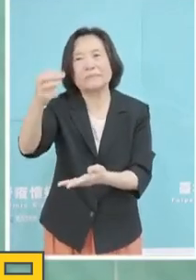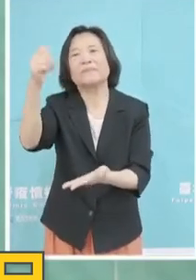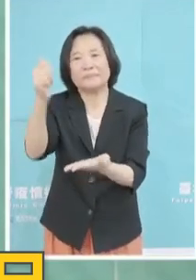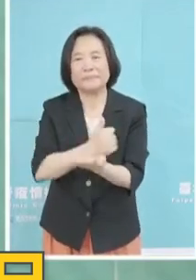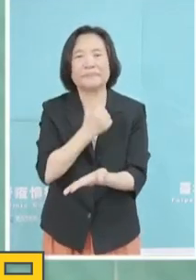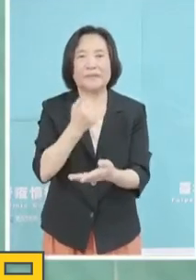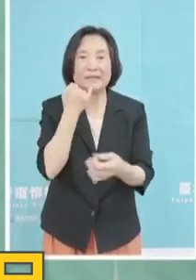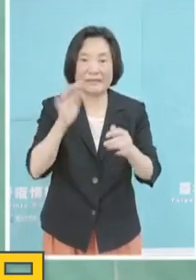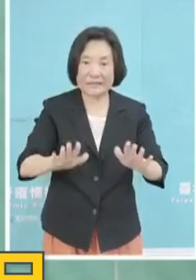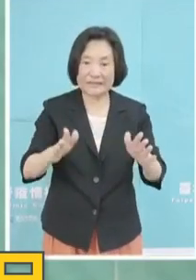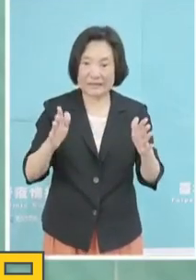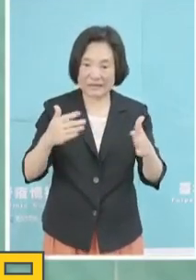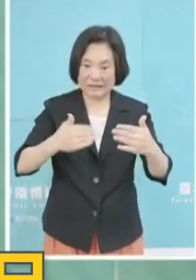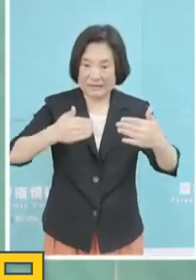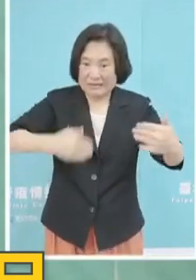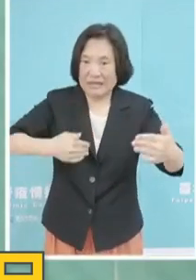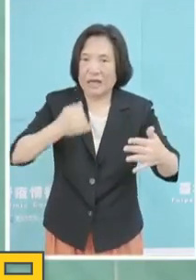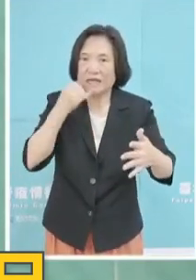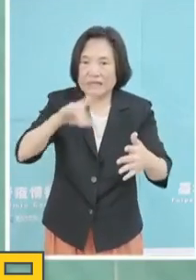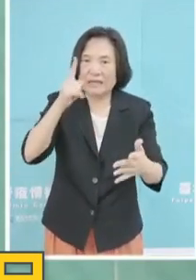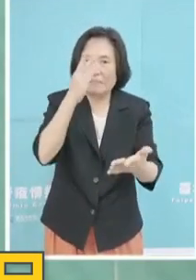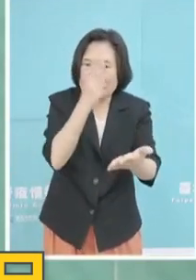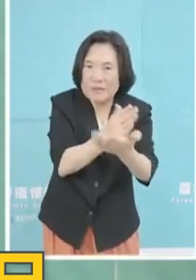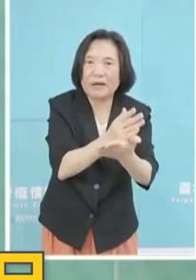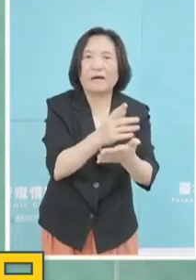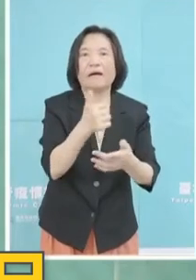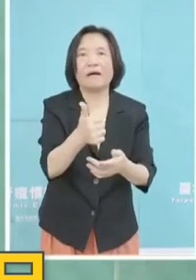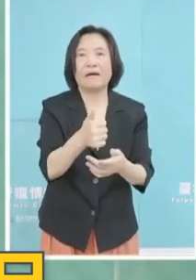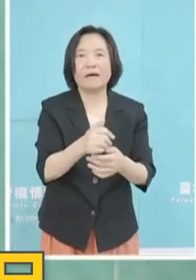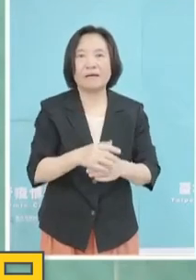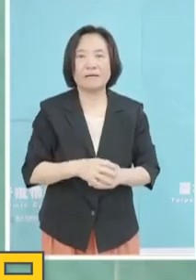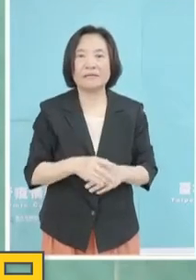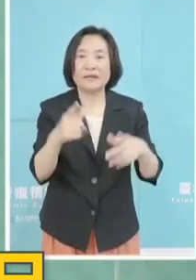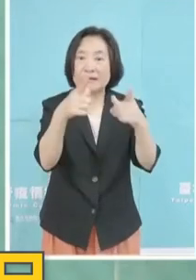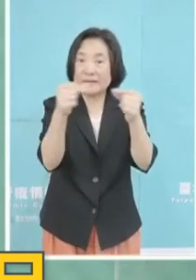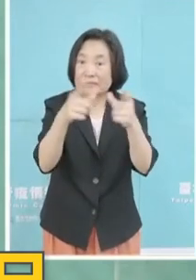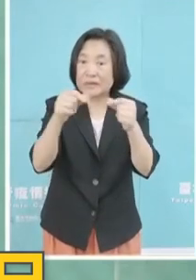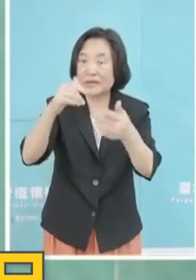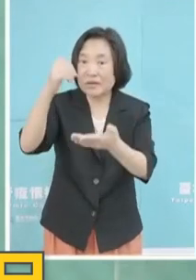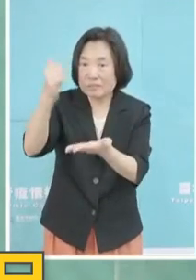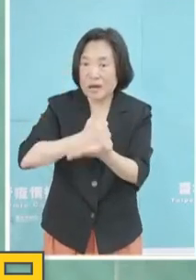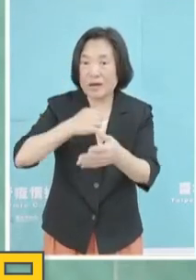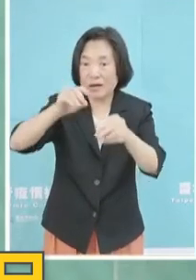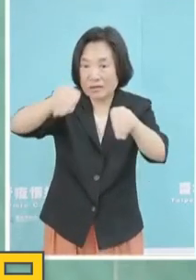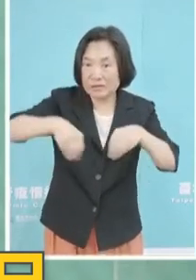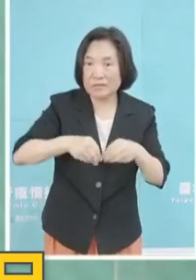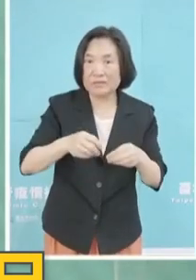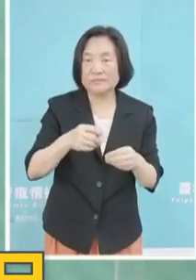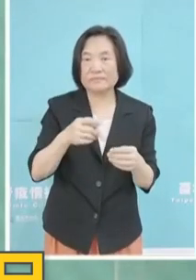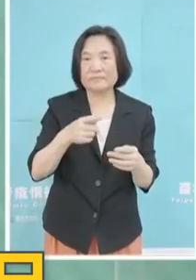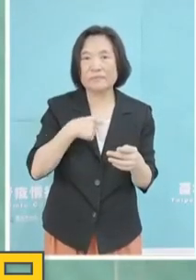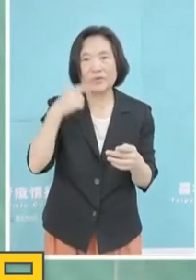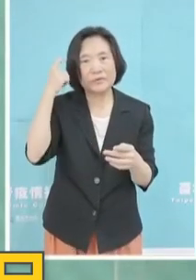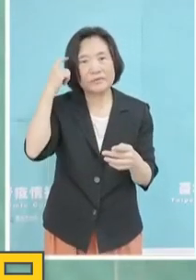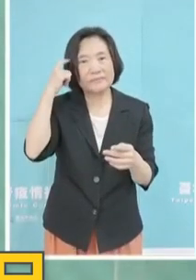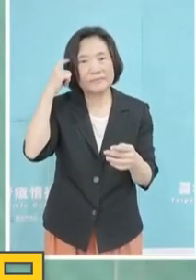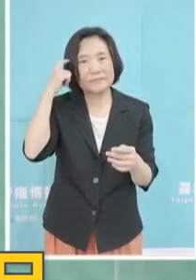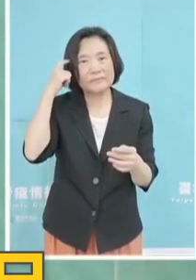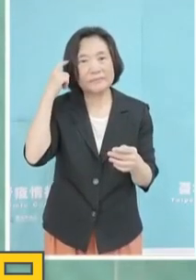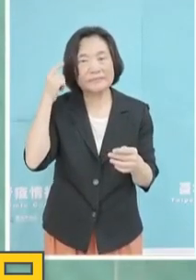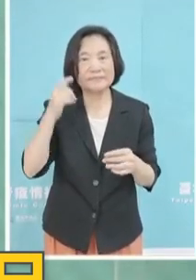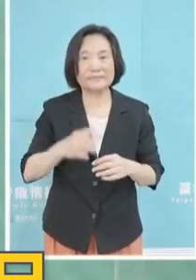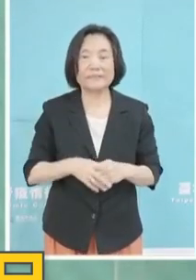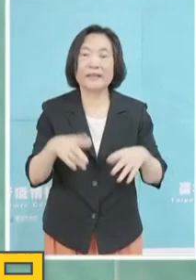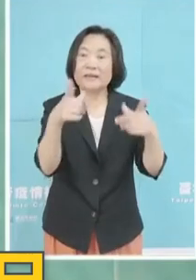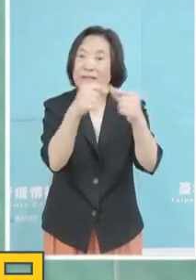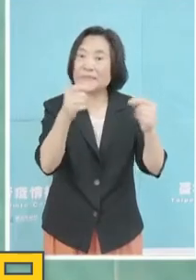先把这一波挡住了。我相信这个日本会送台湾疫苗，哦，应该这样讲了，哦。